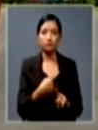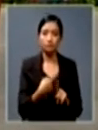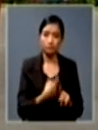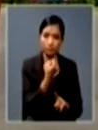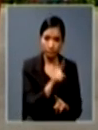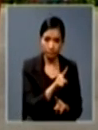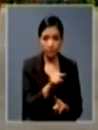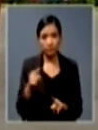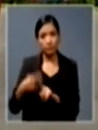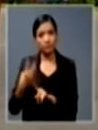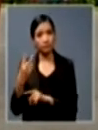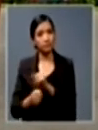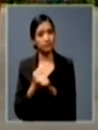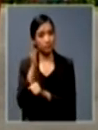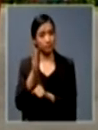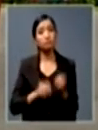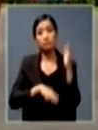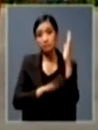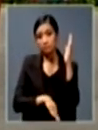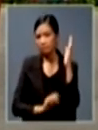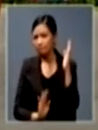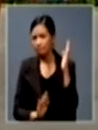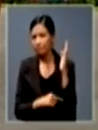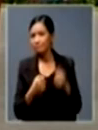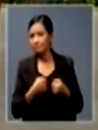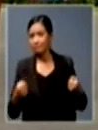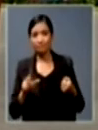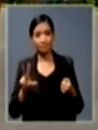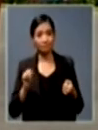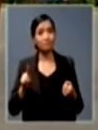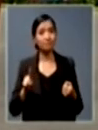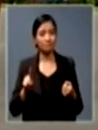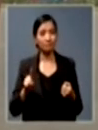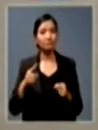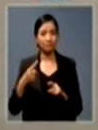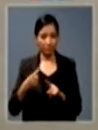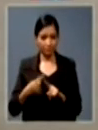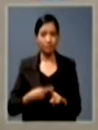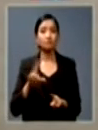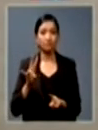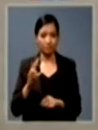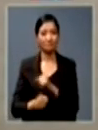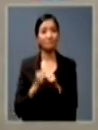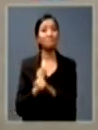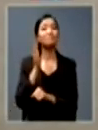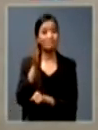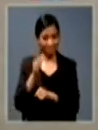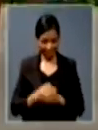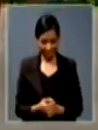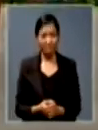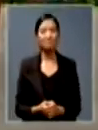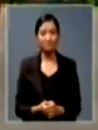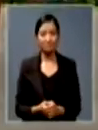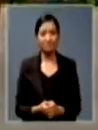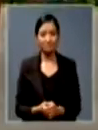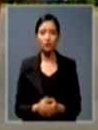าพันธ์ปีหน้าแต่ยกเว้นภาคใต้นะคะที่ยืดไปจนถึง31กรกฎาคมปีหน้าเพราะว่าข้าวเขาออกช้าหน่อยนะคะ นี่แหละครับเกี่ยวข้